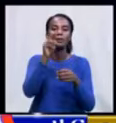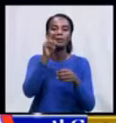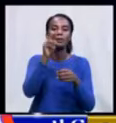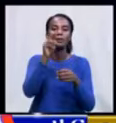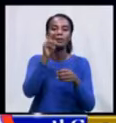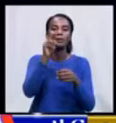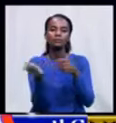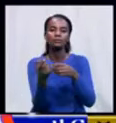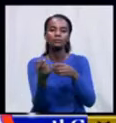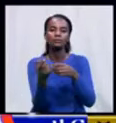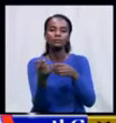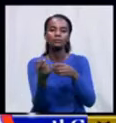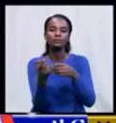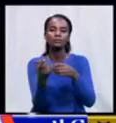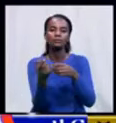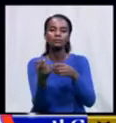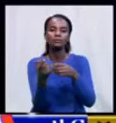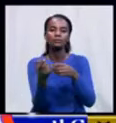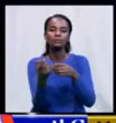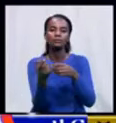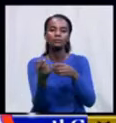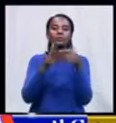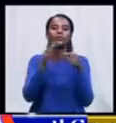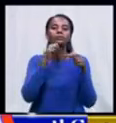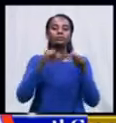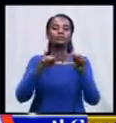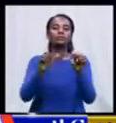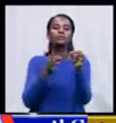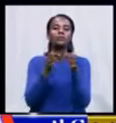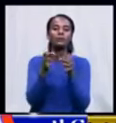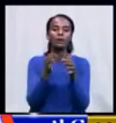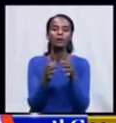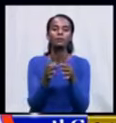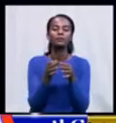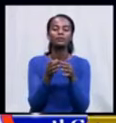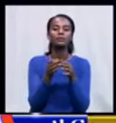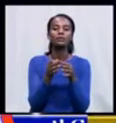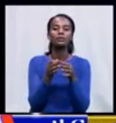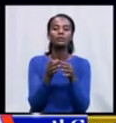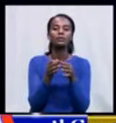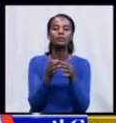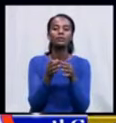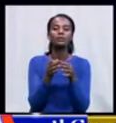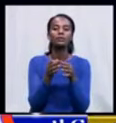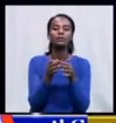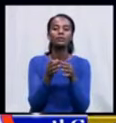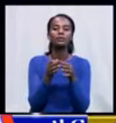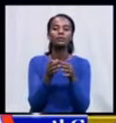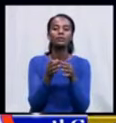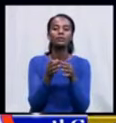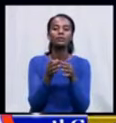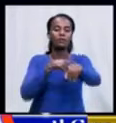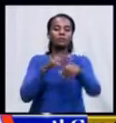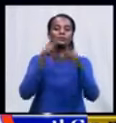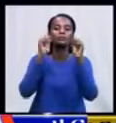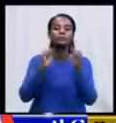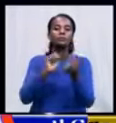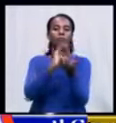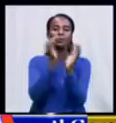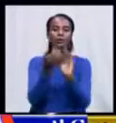ሰባይ መድኃኒቶች አቅርቦት ሳይቆራረጥ የሚቀጥል መሆኑን ነው የገለጹት። የኢኮኖሚውን ዘርፍ መዳከም ሊያራዝሙ ከሚችሉ ሁኔታዎች